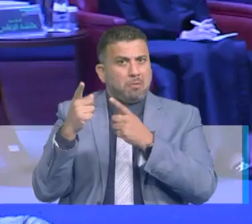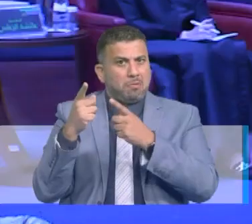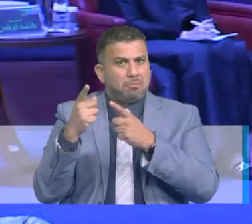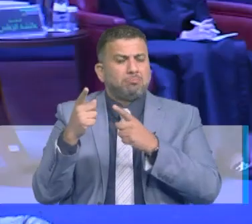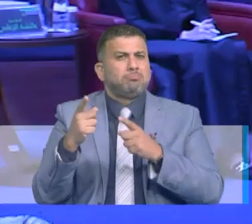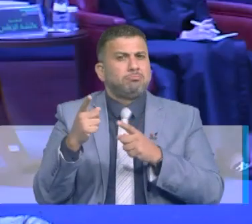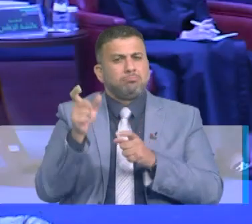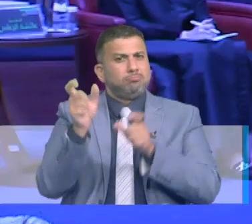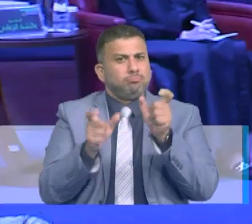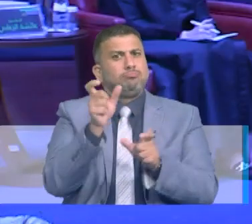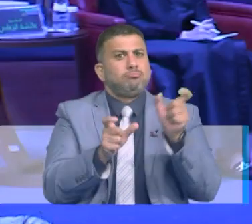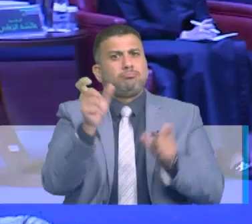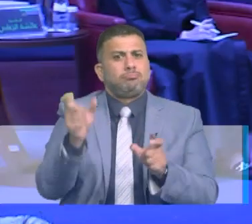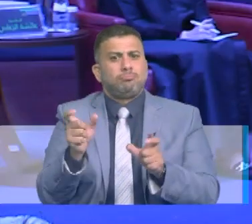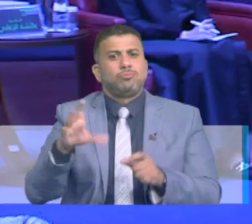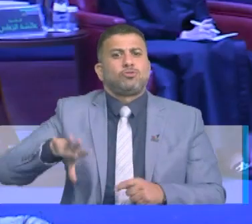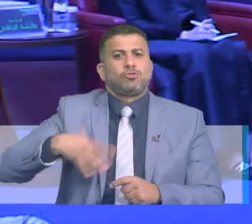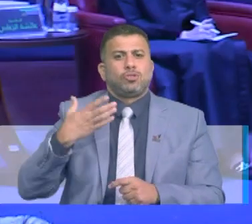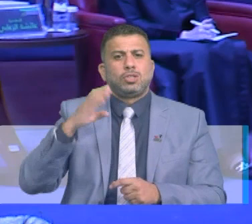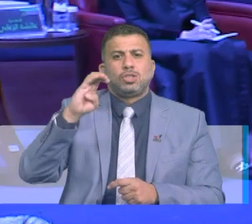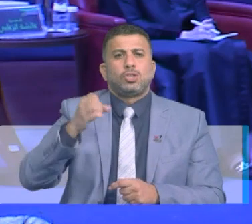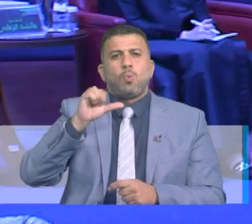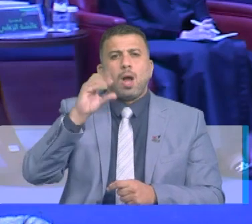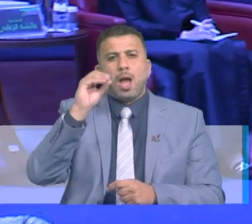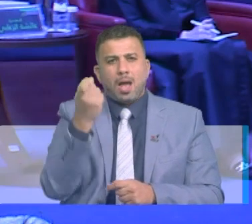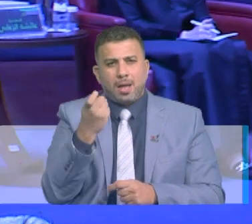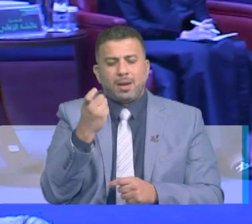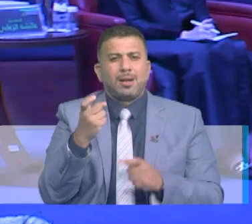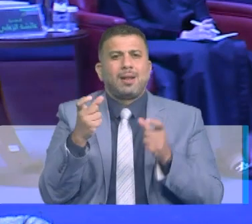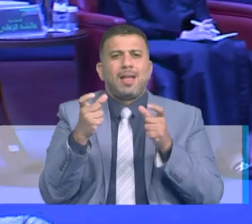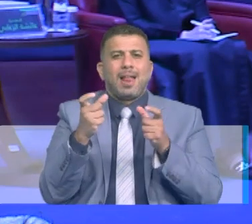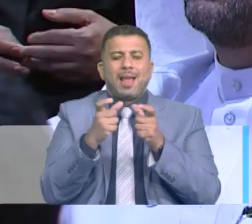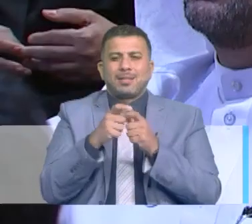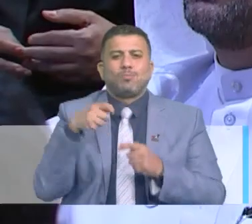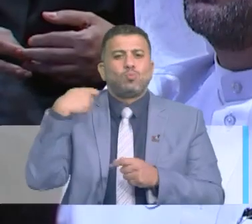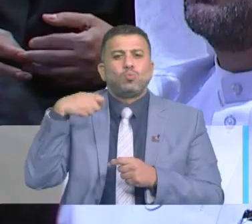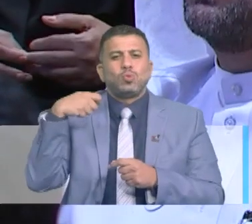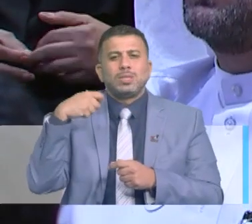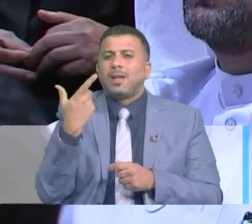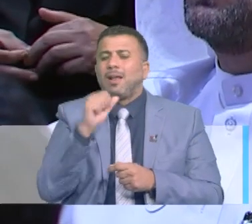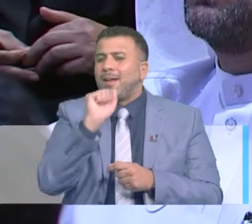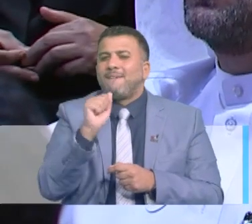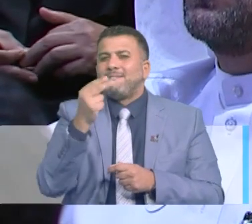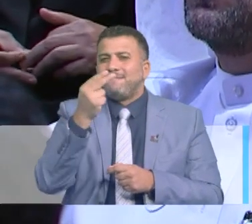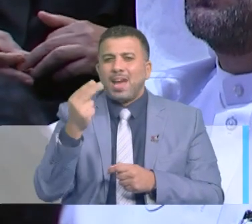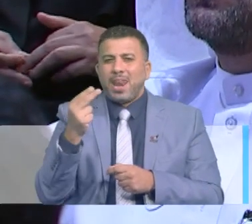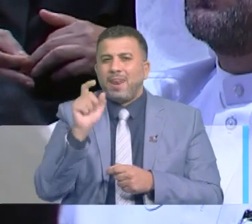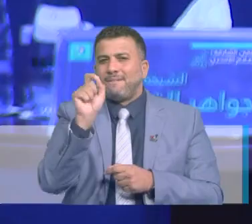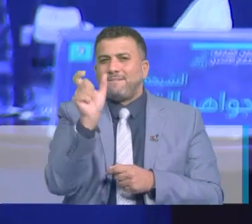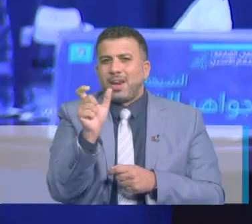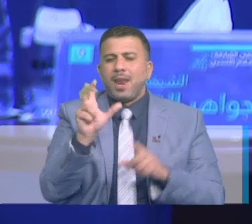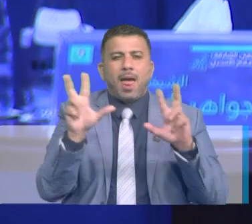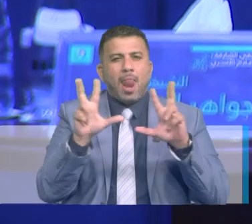متعددة، حيث تناولت الشيخة جواهر بنت عبد الله القاسمي مدير مؤسسة فن العلاقة بين الفن والإعلام